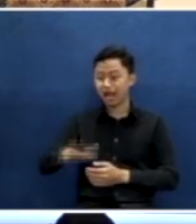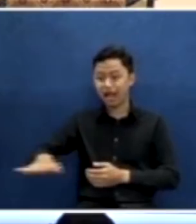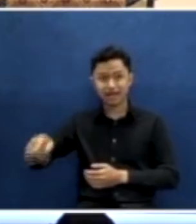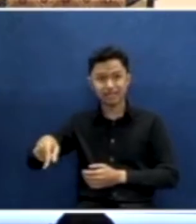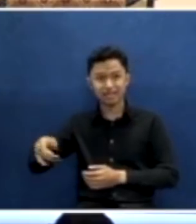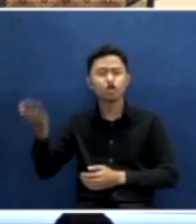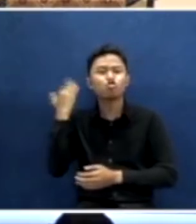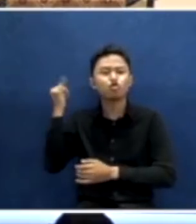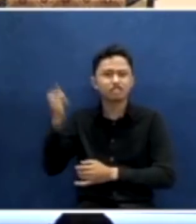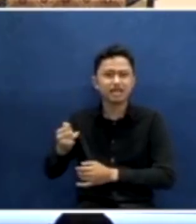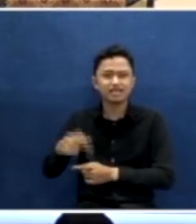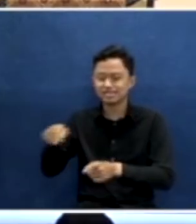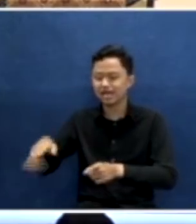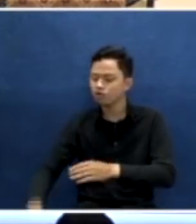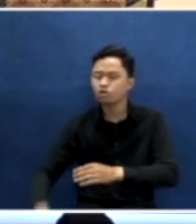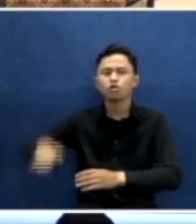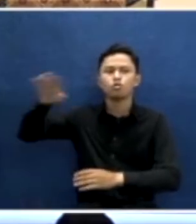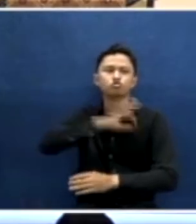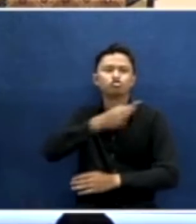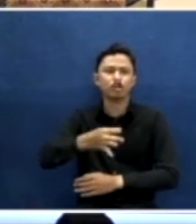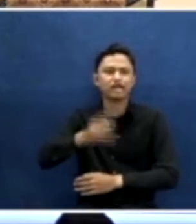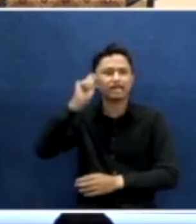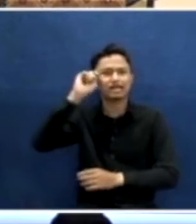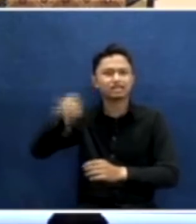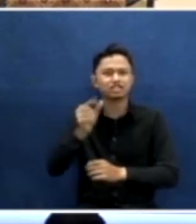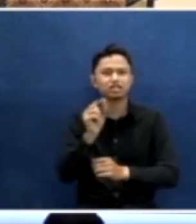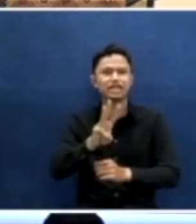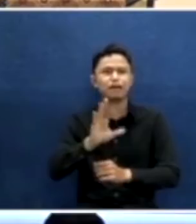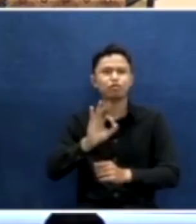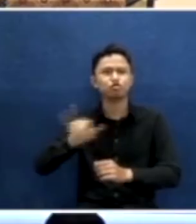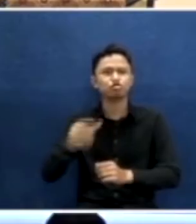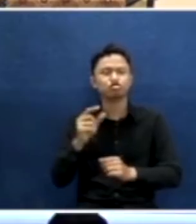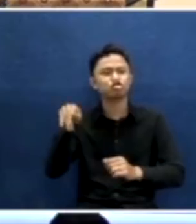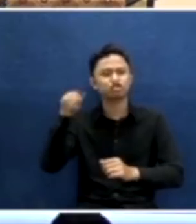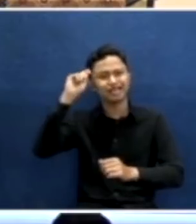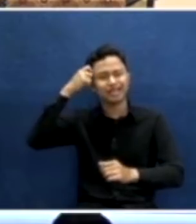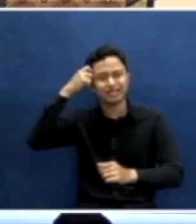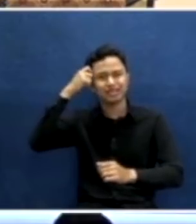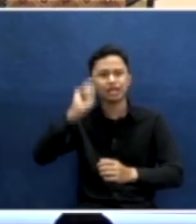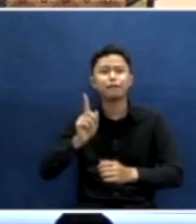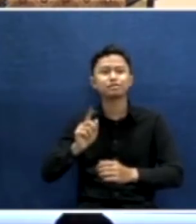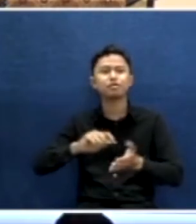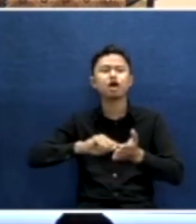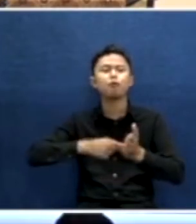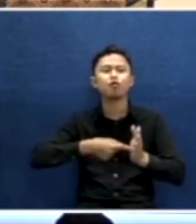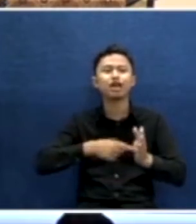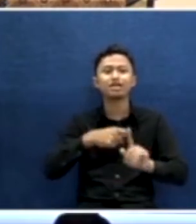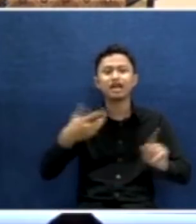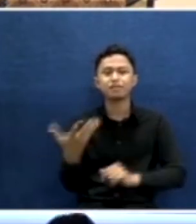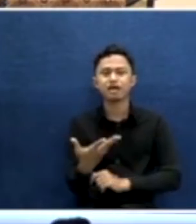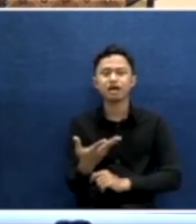pesantren tersebut Kepala Sekolahnya ngomong sama saya ketemu sama saya dan itu dimulai dari membersihkan